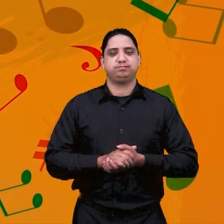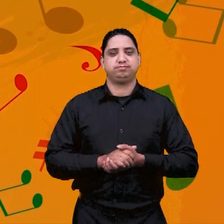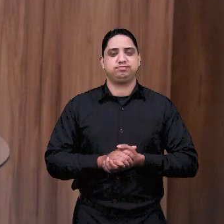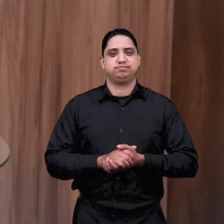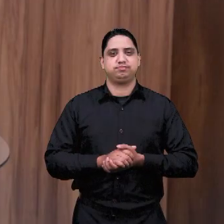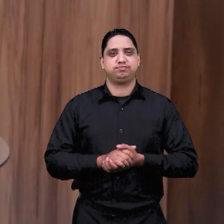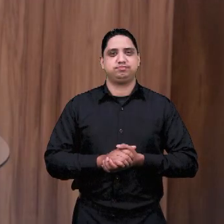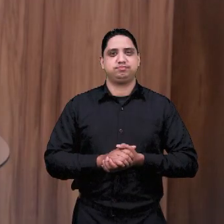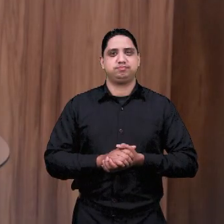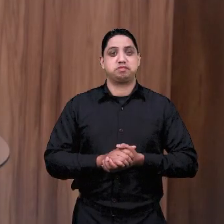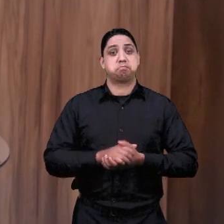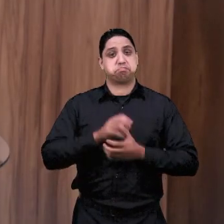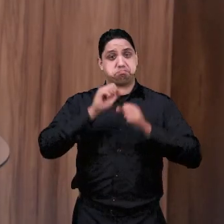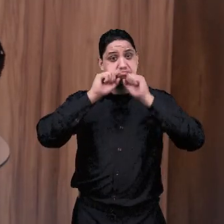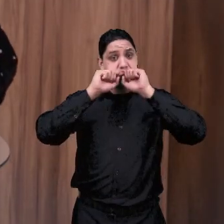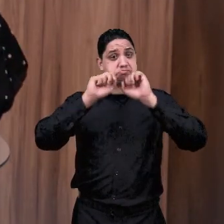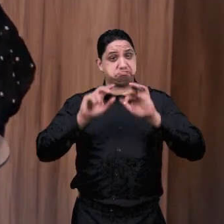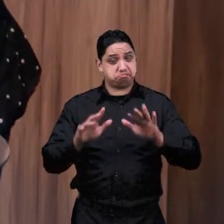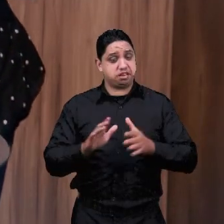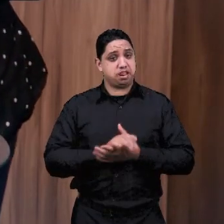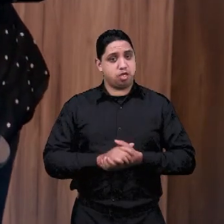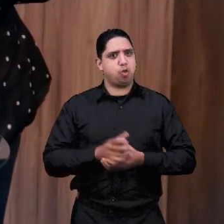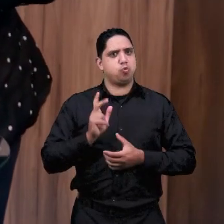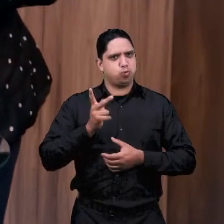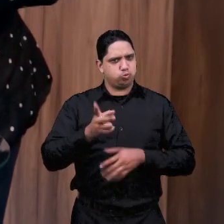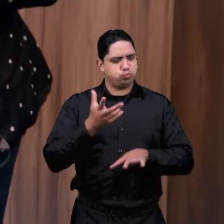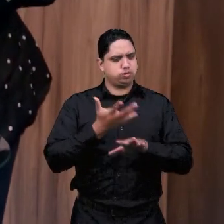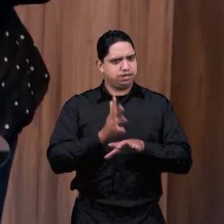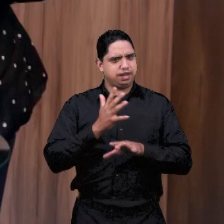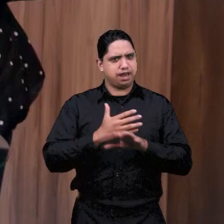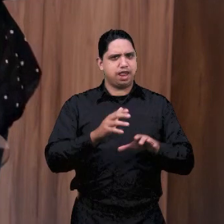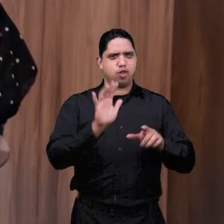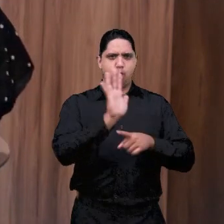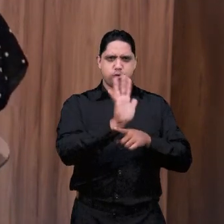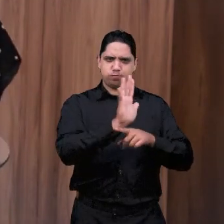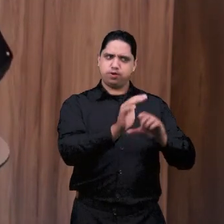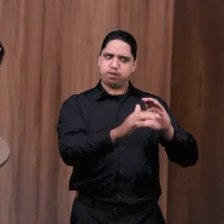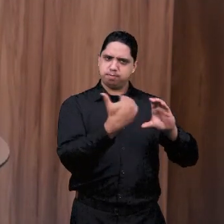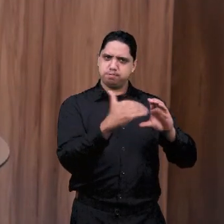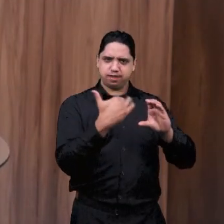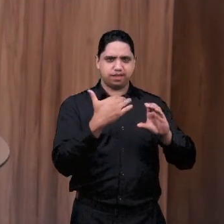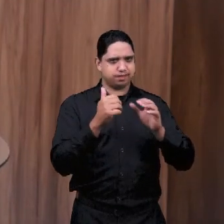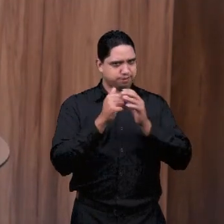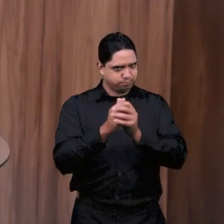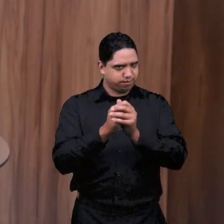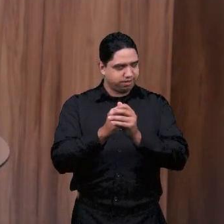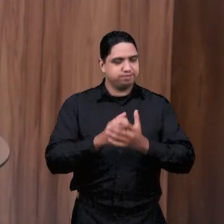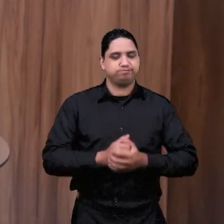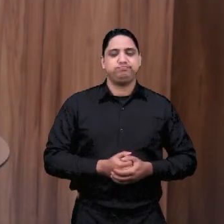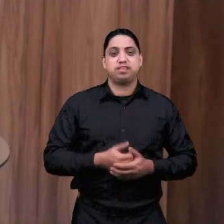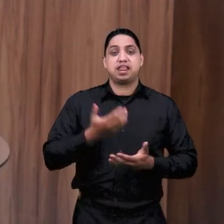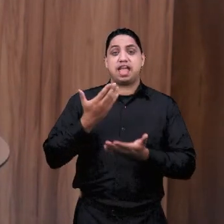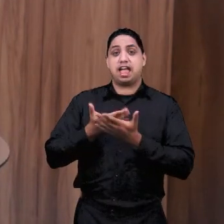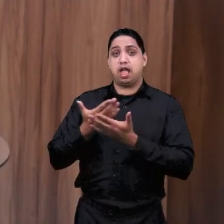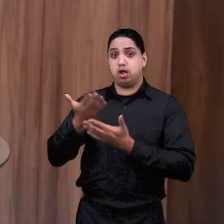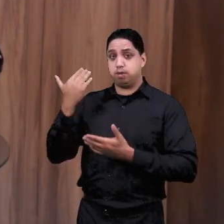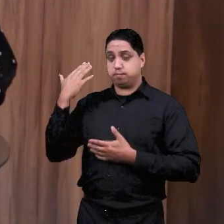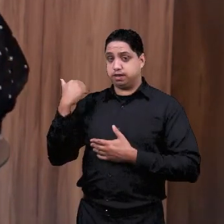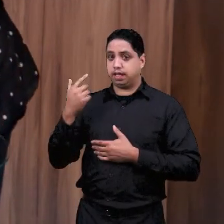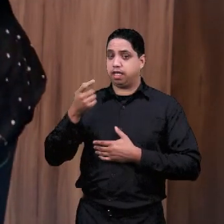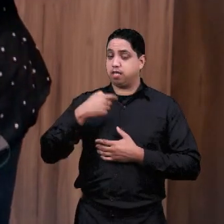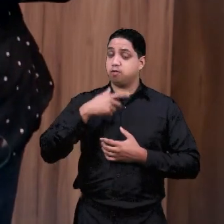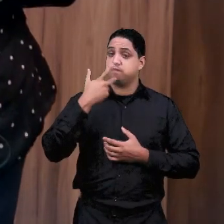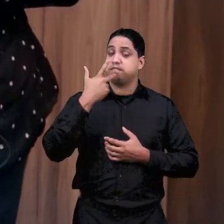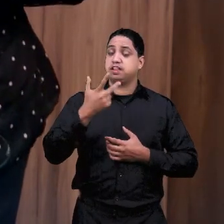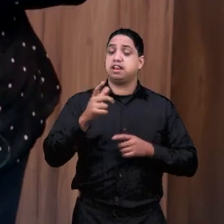Quelle bénédiction! Continuez à vous entraîner et envoyez-nous vos vidéos. Amen. L'étude dernière,